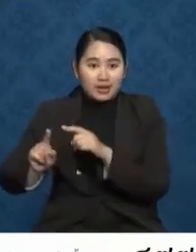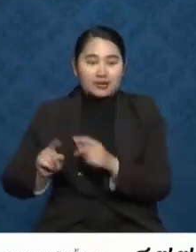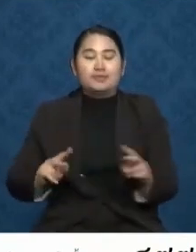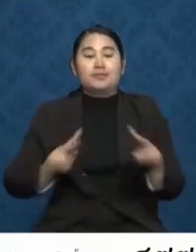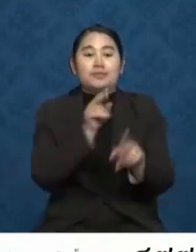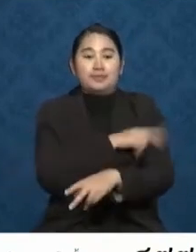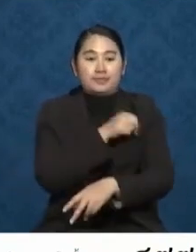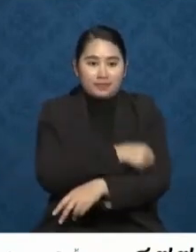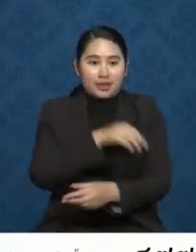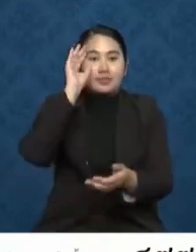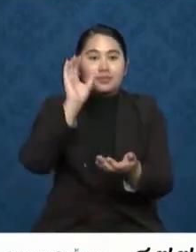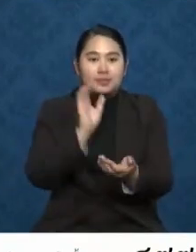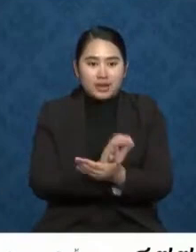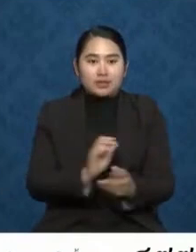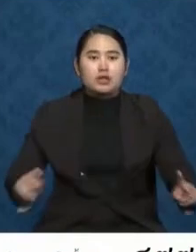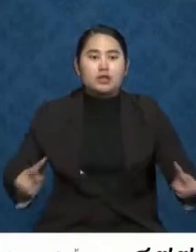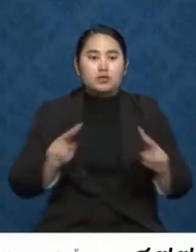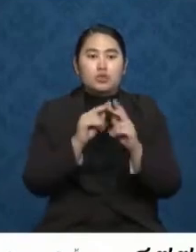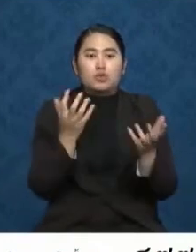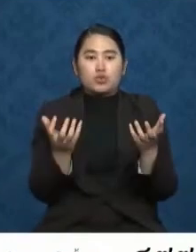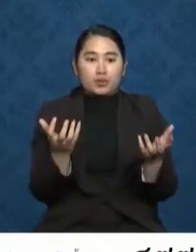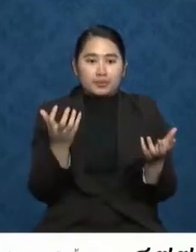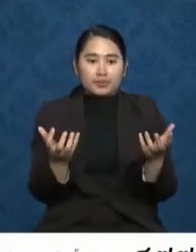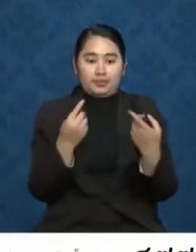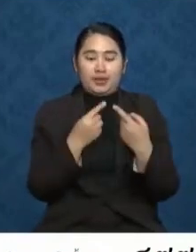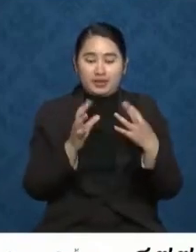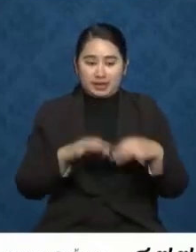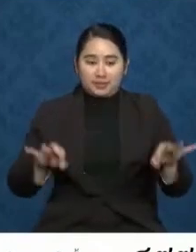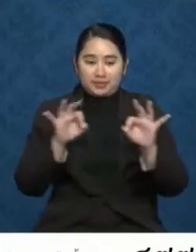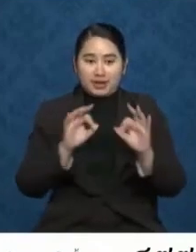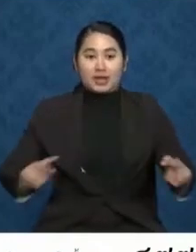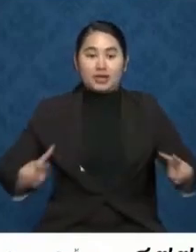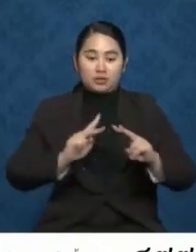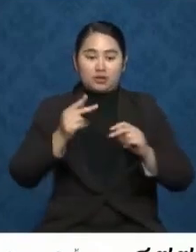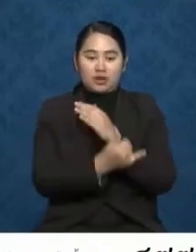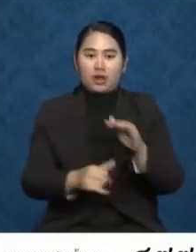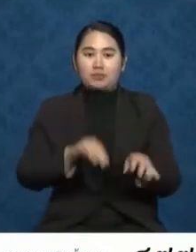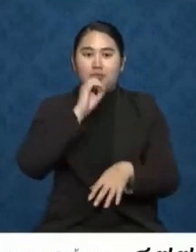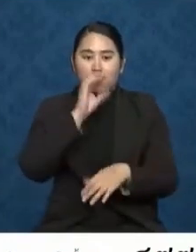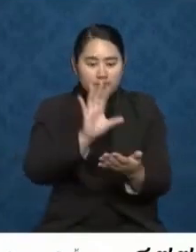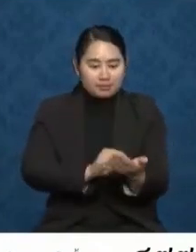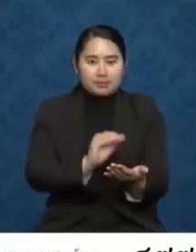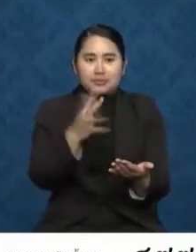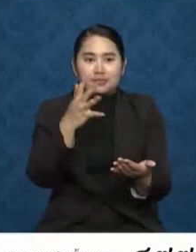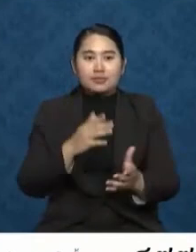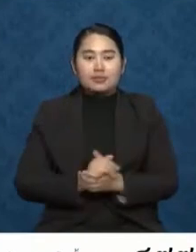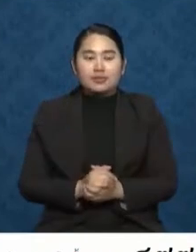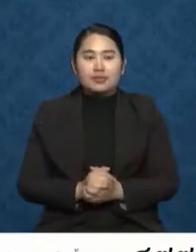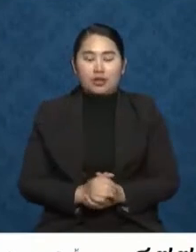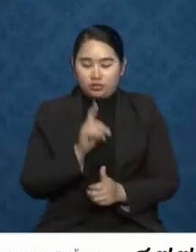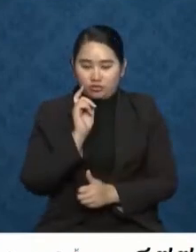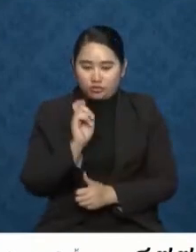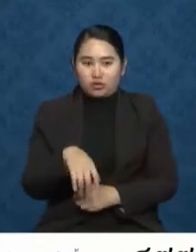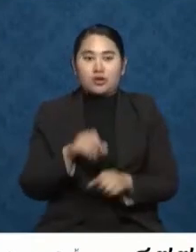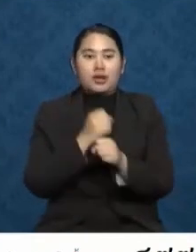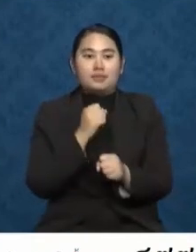ารณสุขกระทรวงยุติธรรมแต่กระทรวงการต่างประเทศเป็นหัวจักรสำคัญใหญ่ไม่พูดถึงประเด็นนี้อย่างชัดแจ้งท่านต้องเน้นในภารกิ